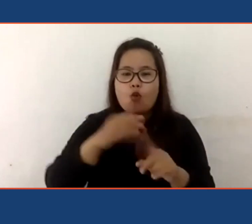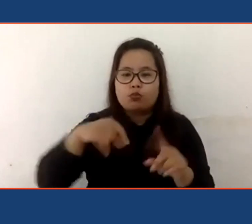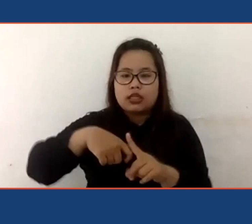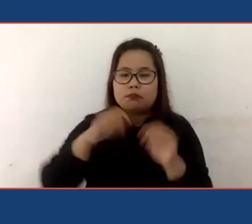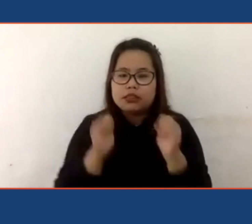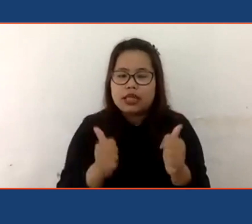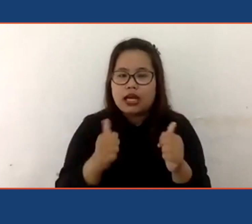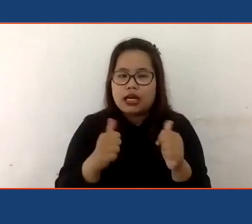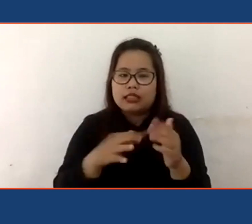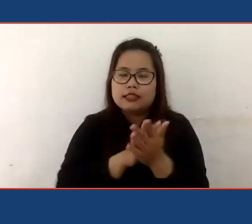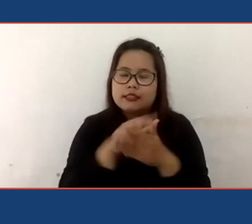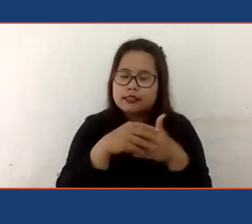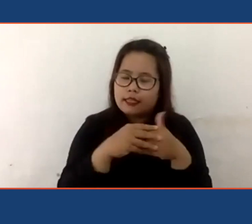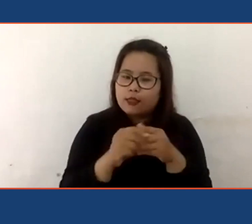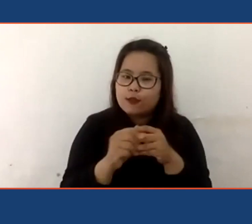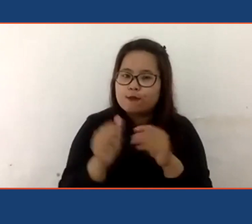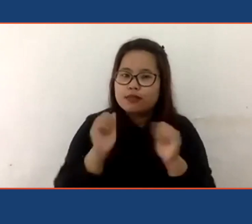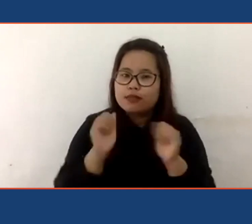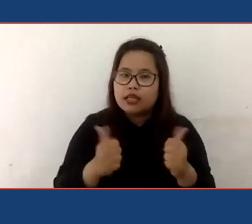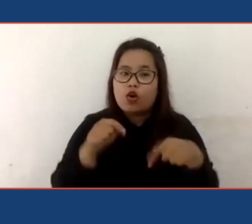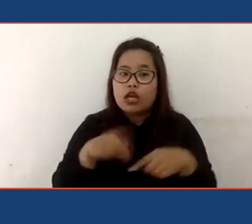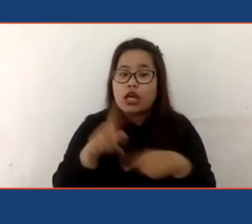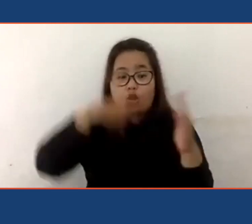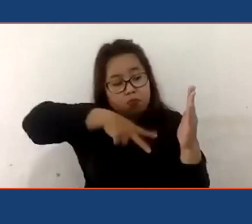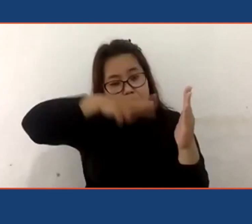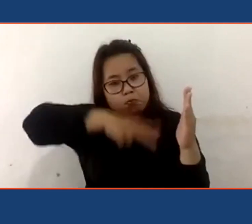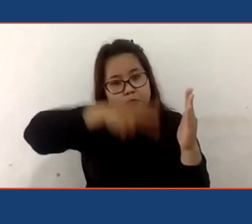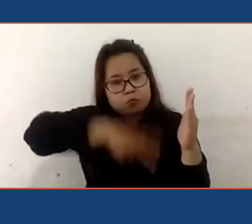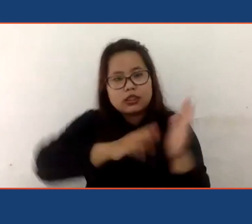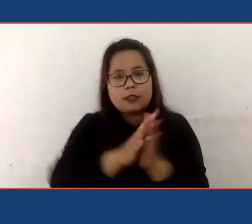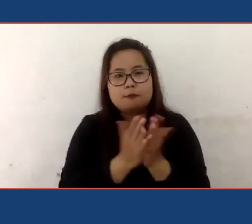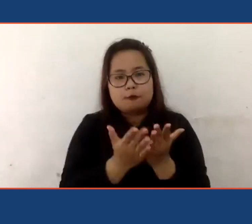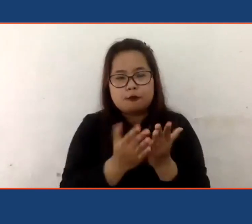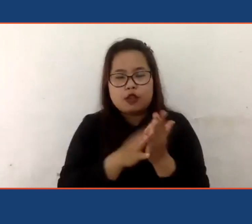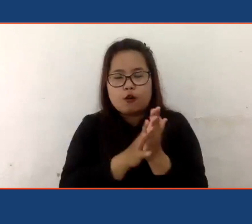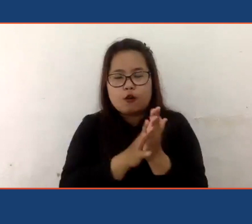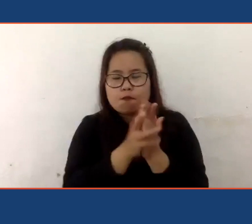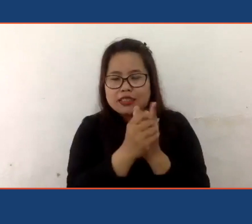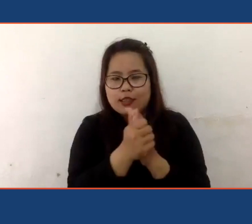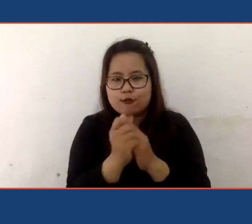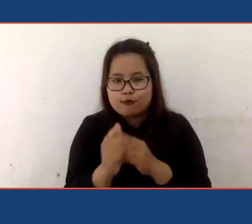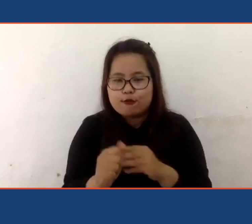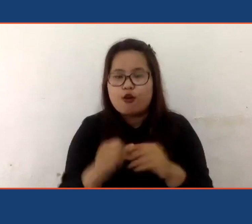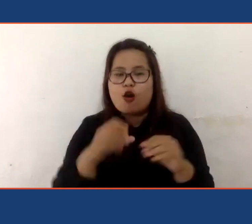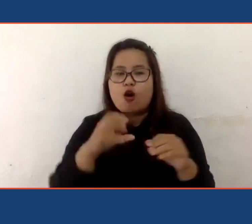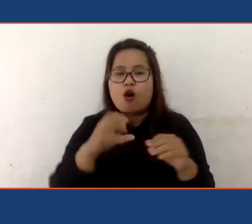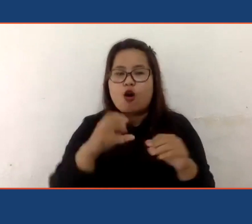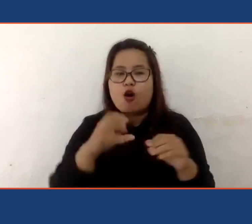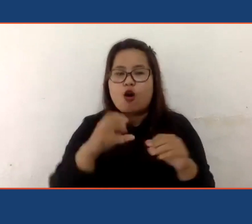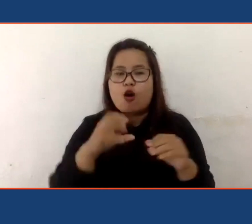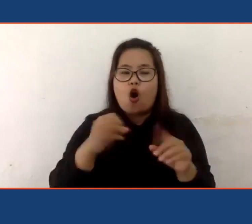disentuh seperti ini sehingga ketika membaca bukunya nanti ketika menyentuh objek-objek ini